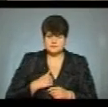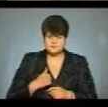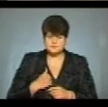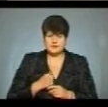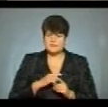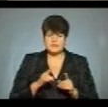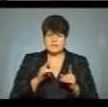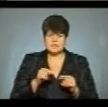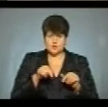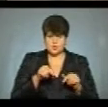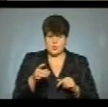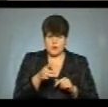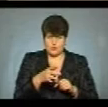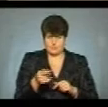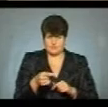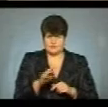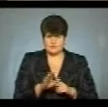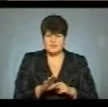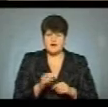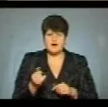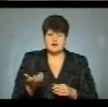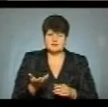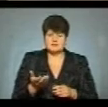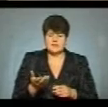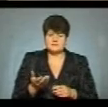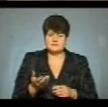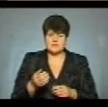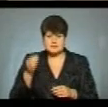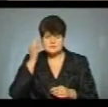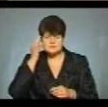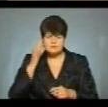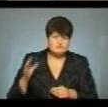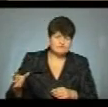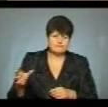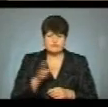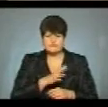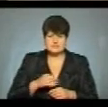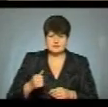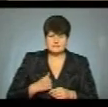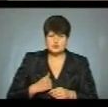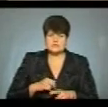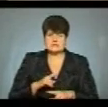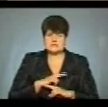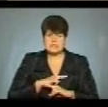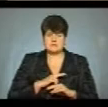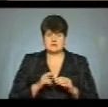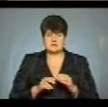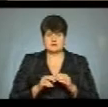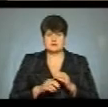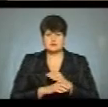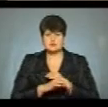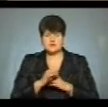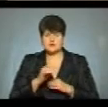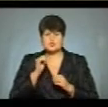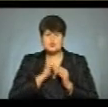тільки з цього регіону Тернопільщини, а де поминають всіх воїнів загиблих війні на сході з кожної